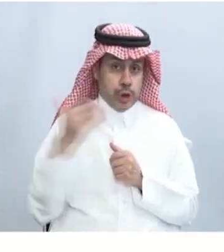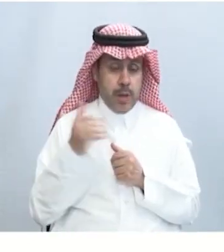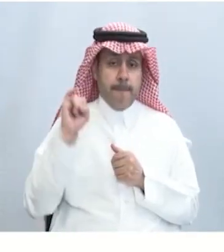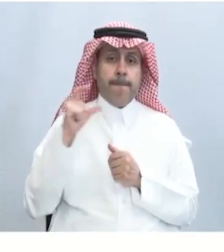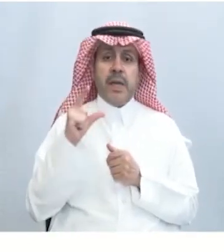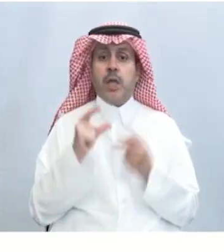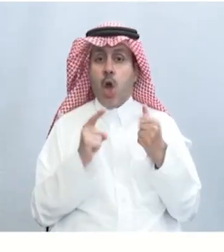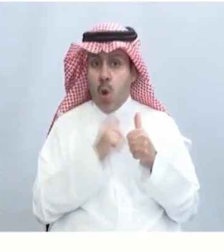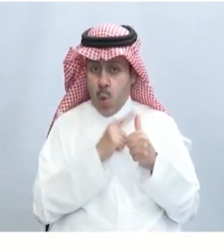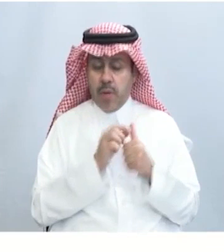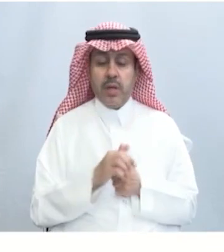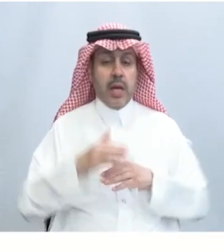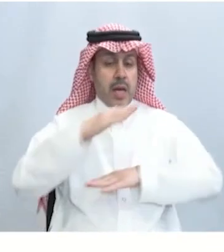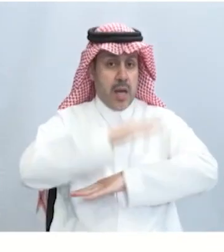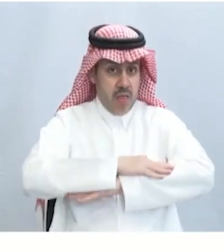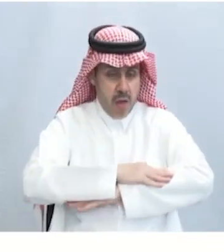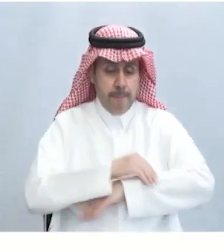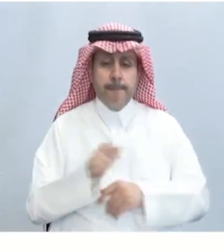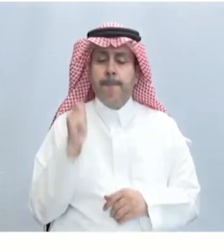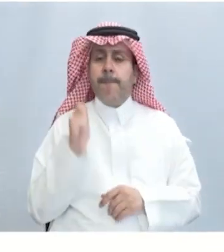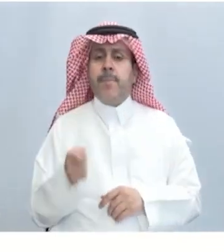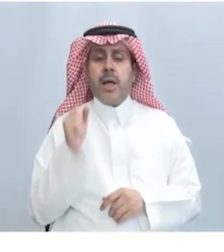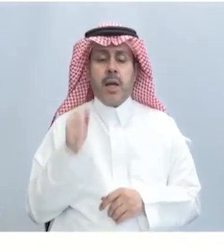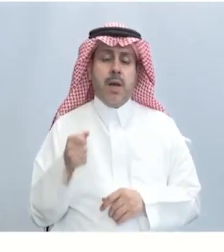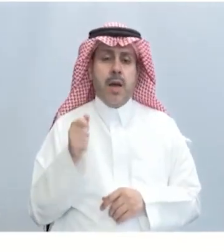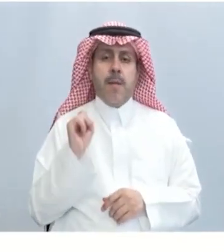الاولى في نظام المرافعات